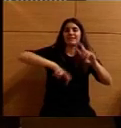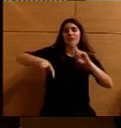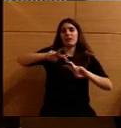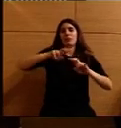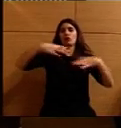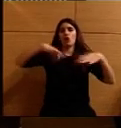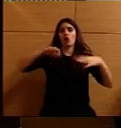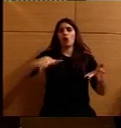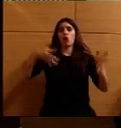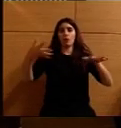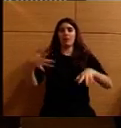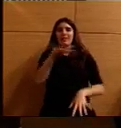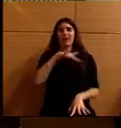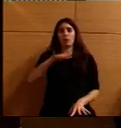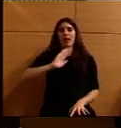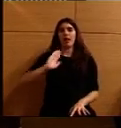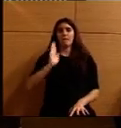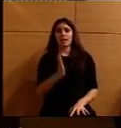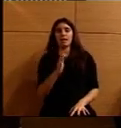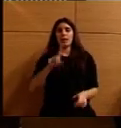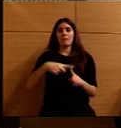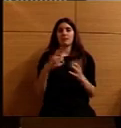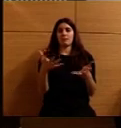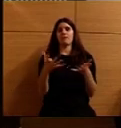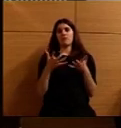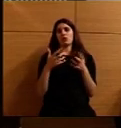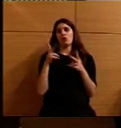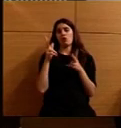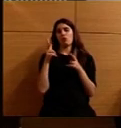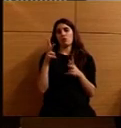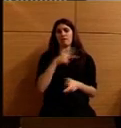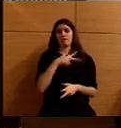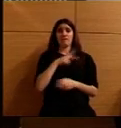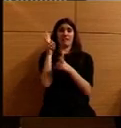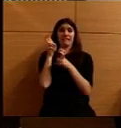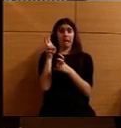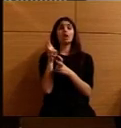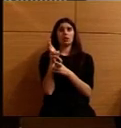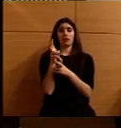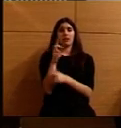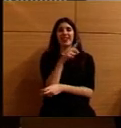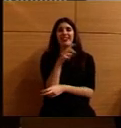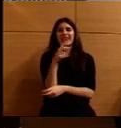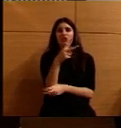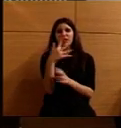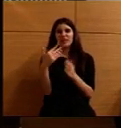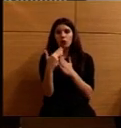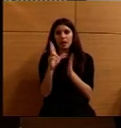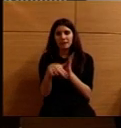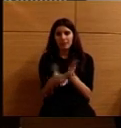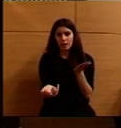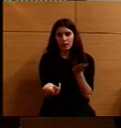normalidad de las zonas afectadas y la adopción de beneficios fiscales y medidas laborales en materia de seguridad social. 125 dies